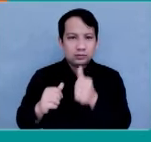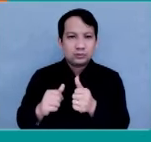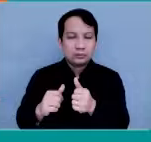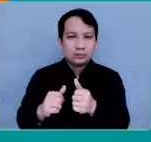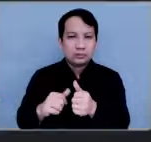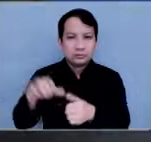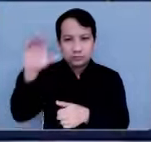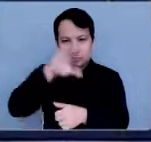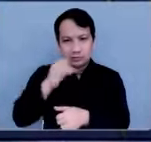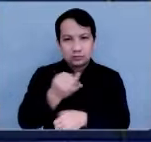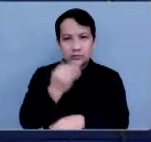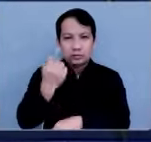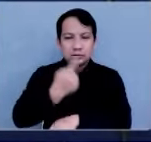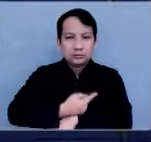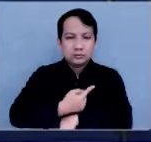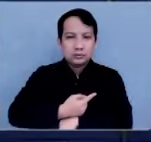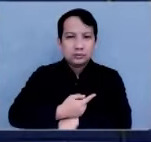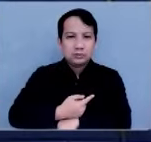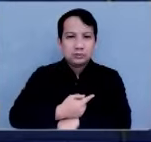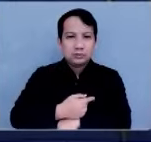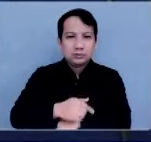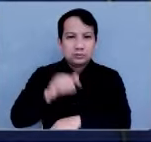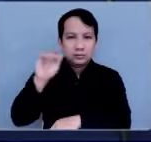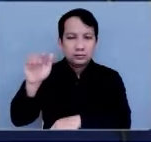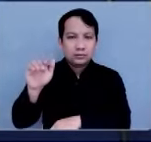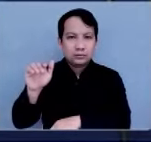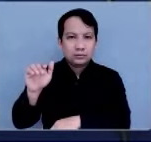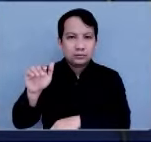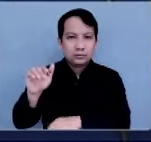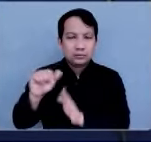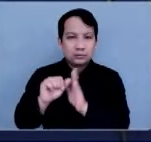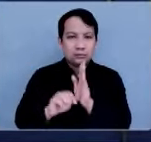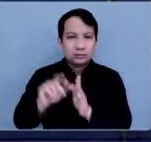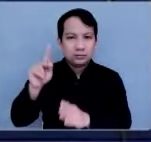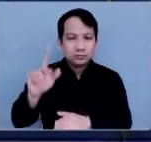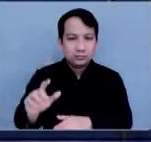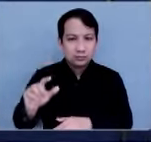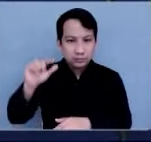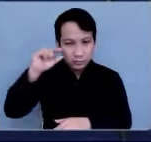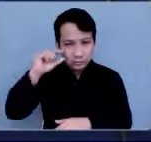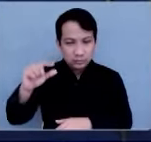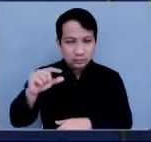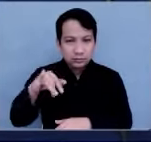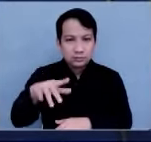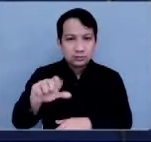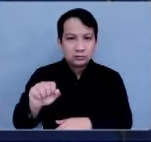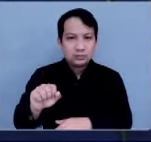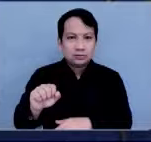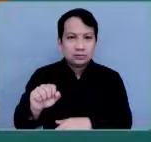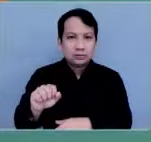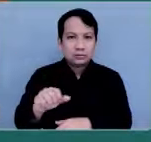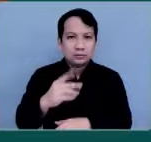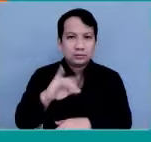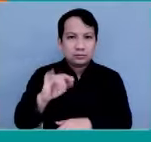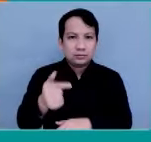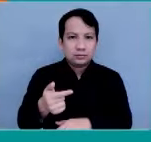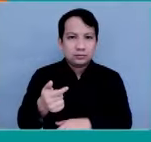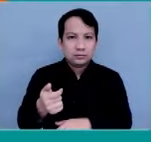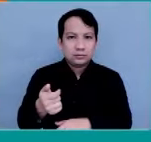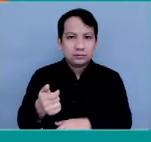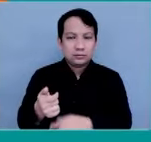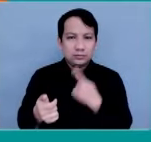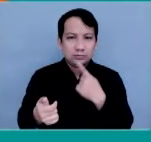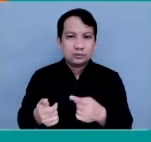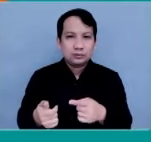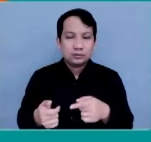ng ilang araw binanatan din ng isa pang abogado ni Kiboy na si Attorney ferdinando top Paso ang DG kahapon tinawag niyang